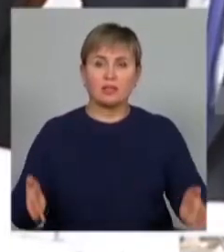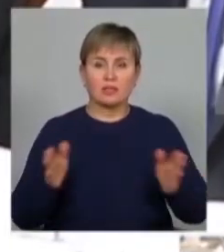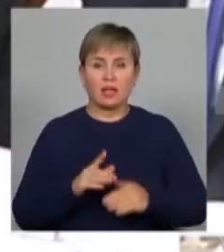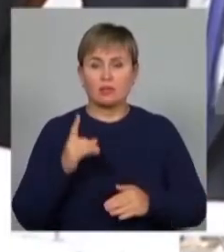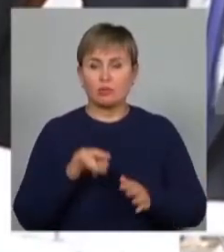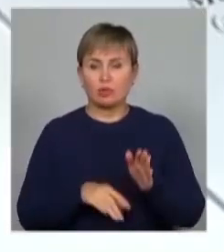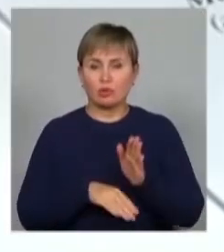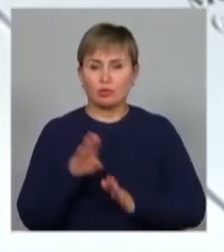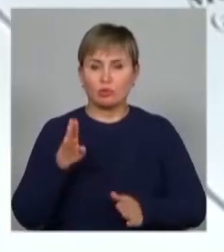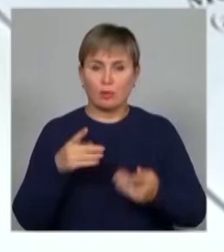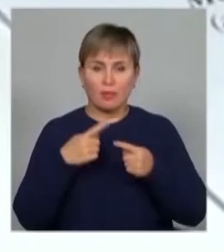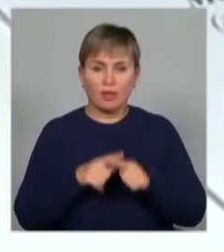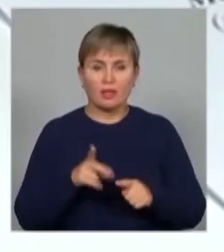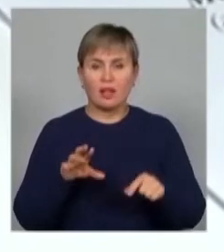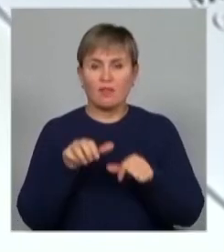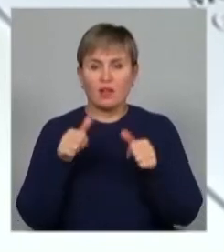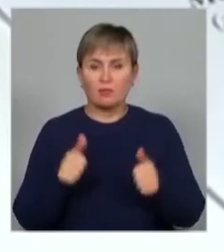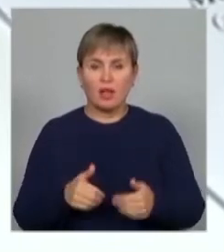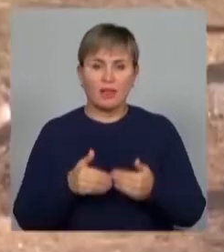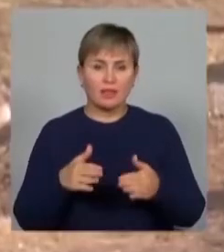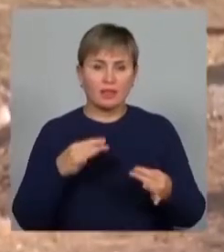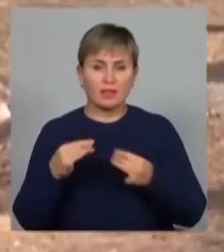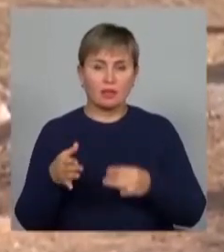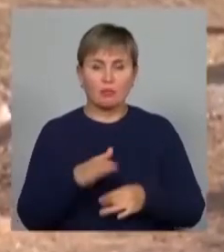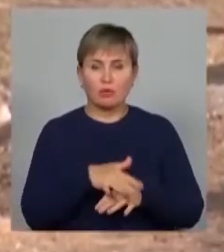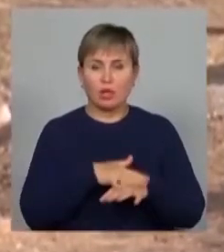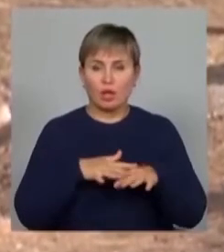из лучших механизмов для формирования открытого диалога между